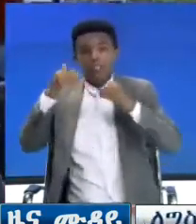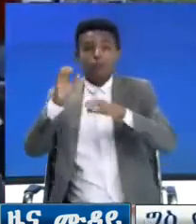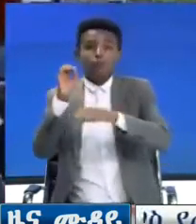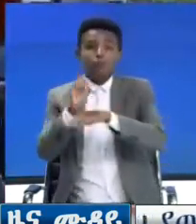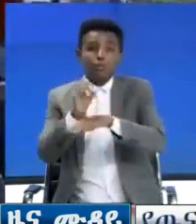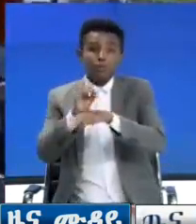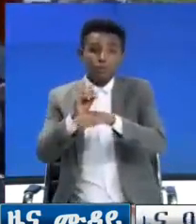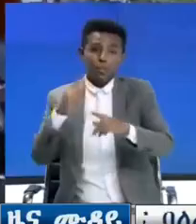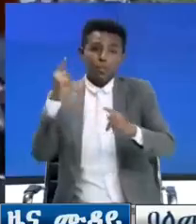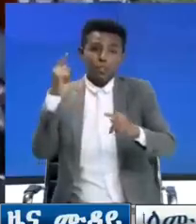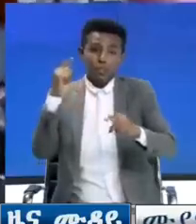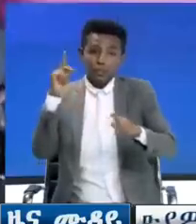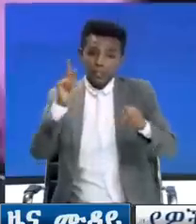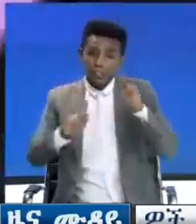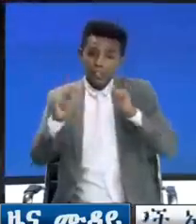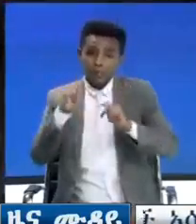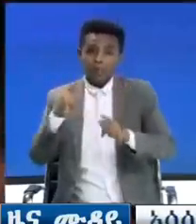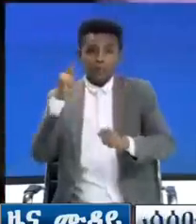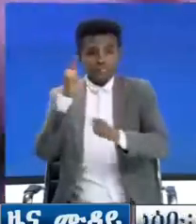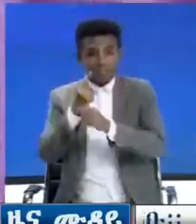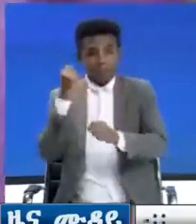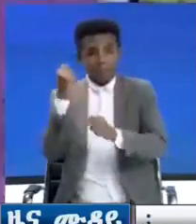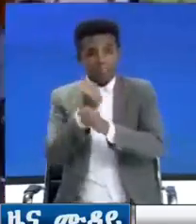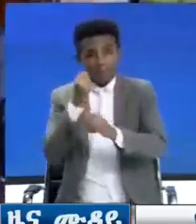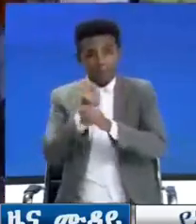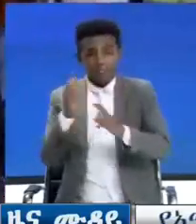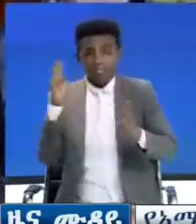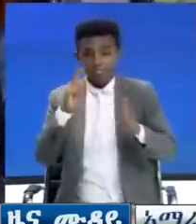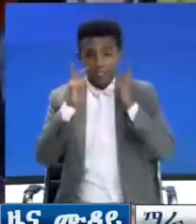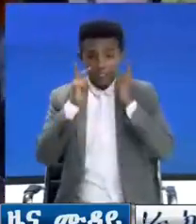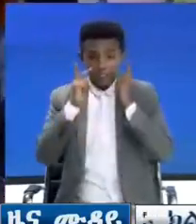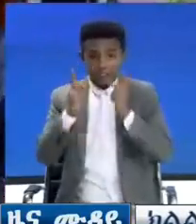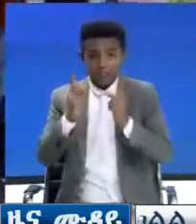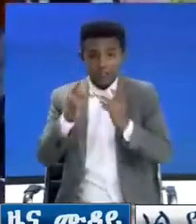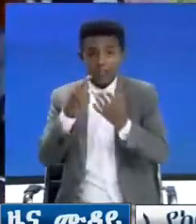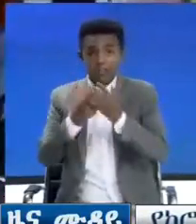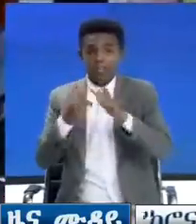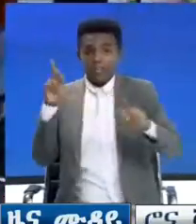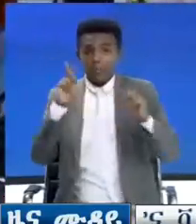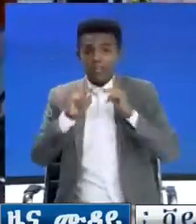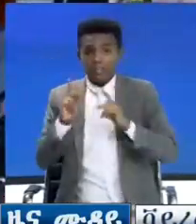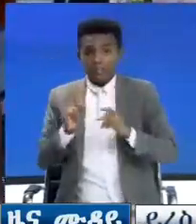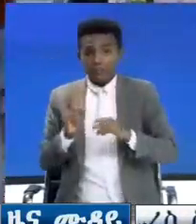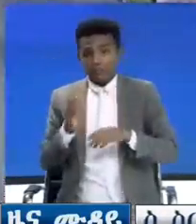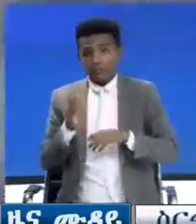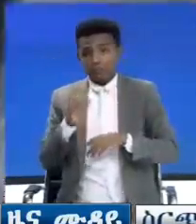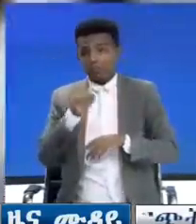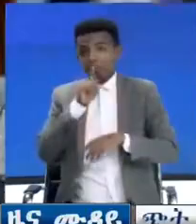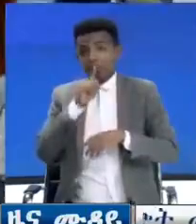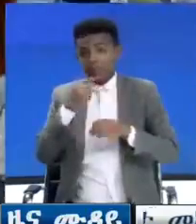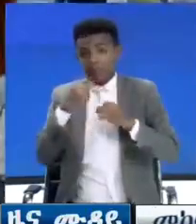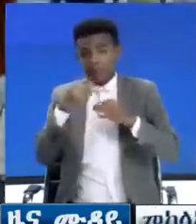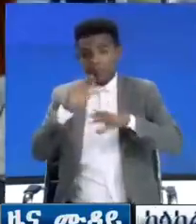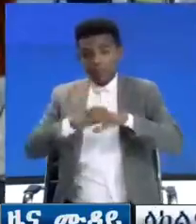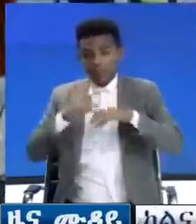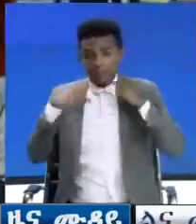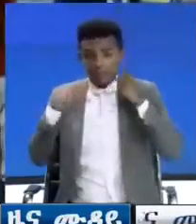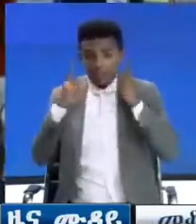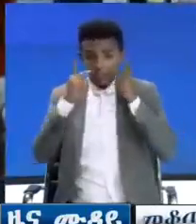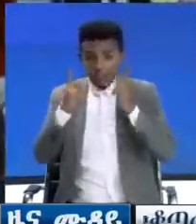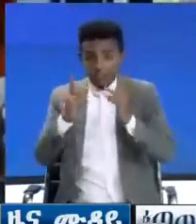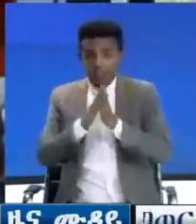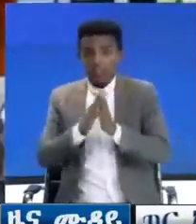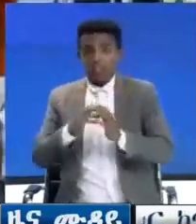በአግባቡ በመተግበር በኩል ችግሮች ይስተዋሉበታል። የህብረተሰቡ መዘናጋት ያሳሰባቸው የደሴ ከተማ የተለያዩ እምነቶች የሃይማኖት